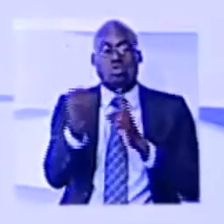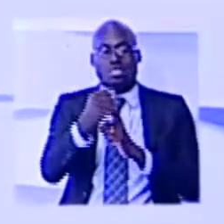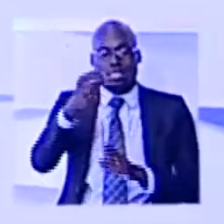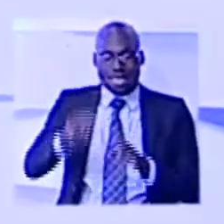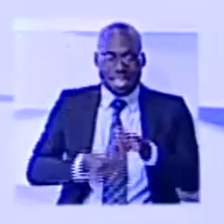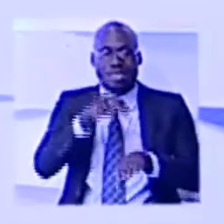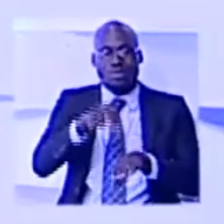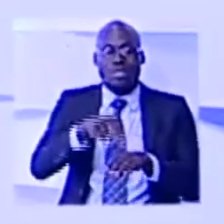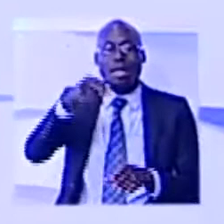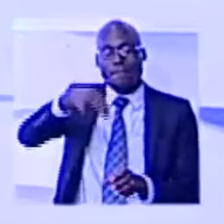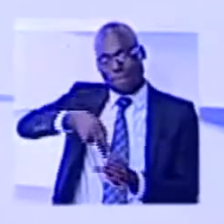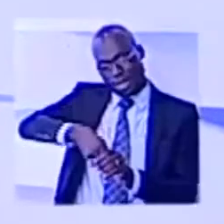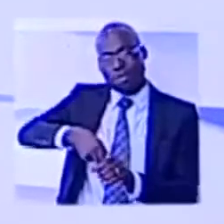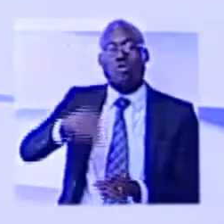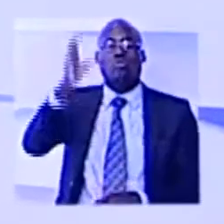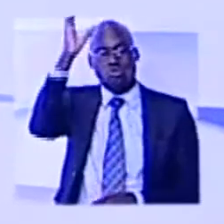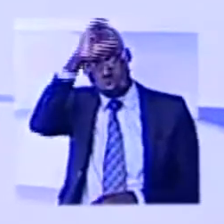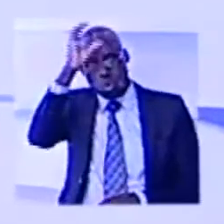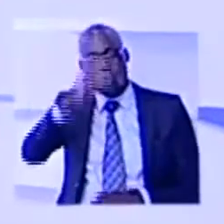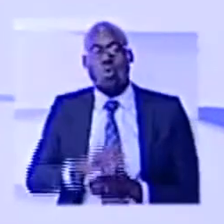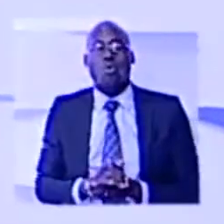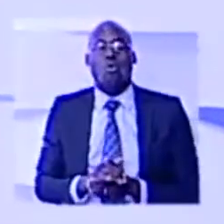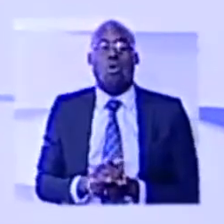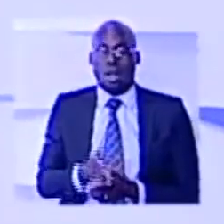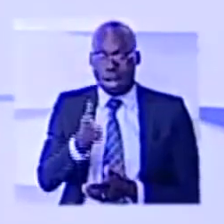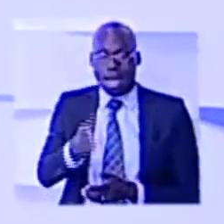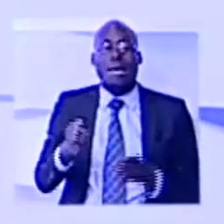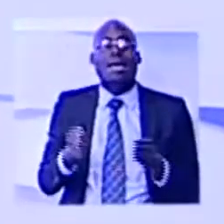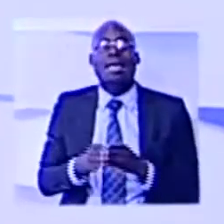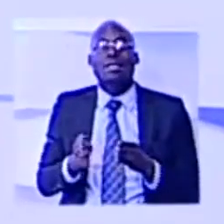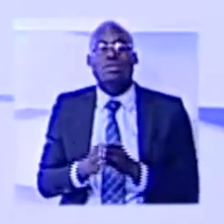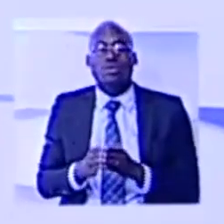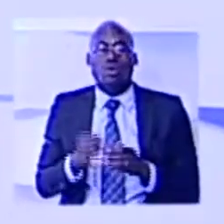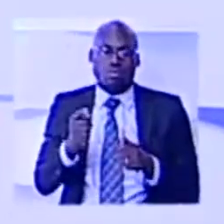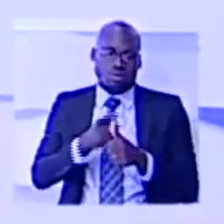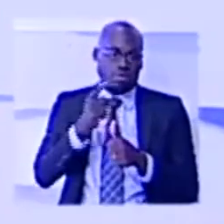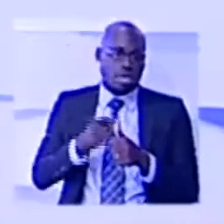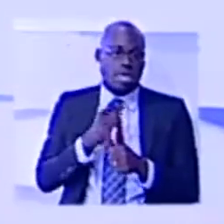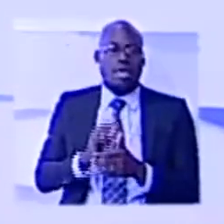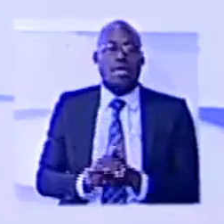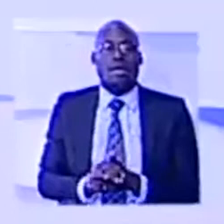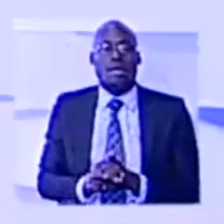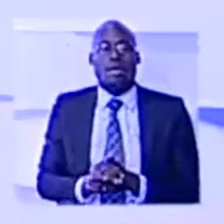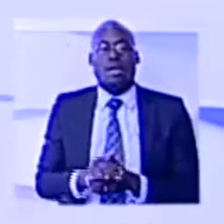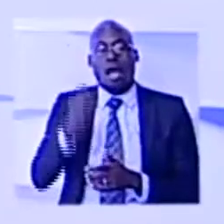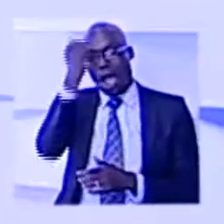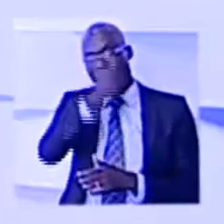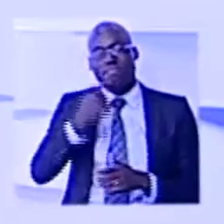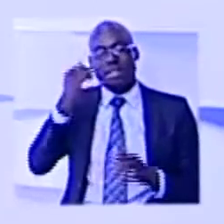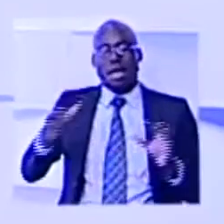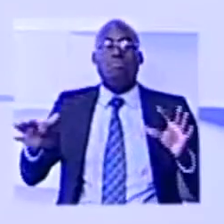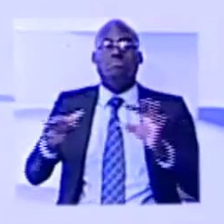la première session du comité de pilotage du projet central Africa Backbone, CAB en abrégé,